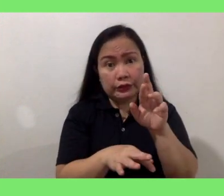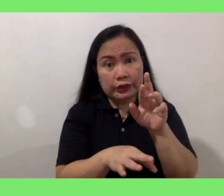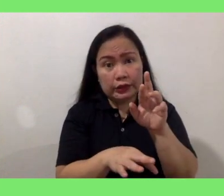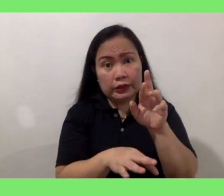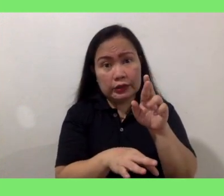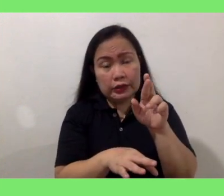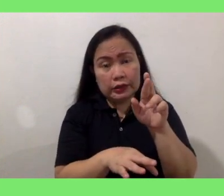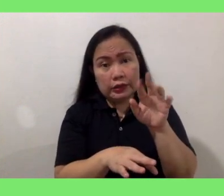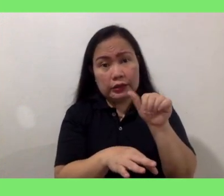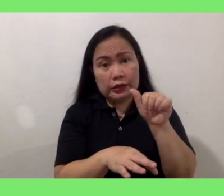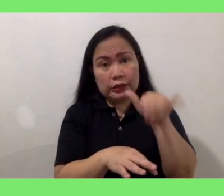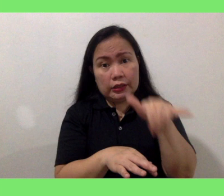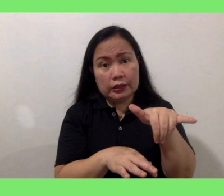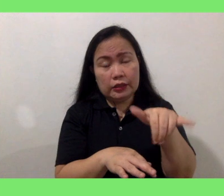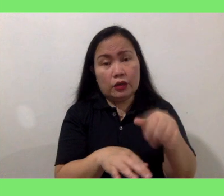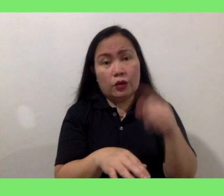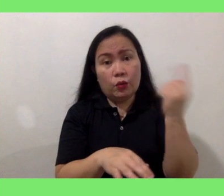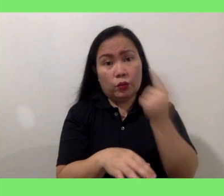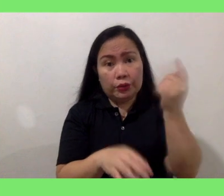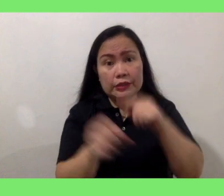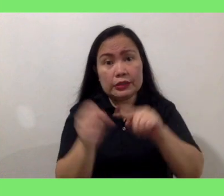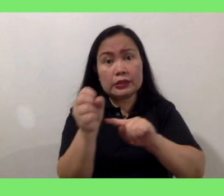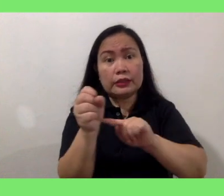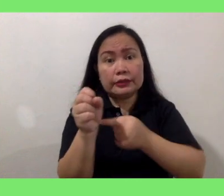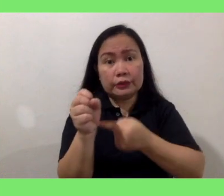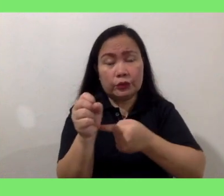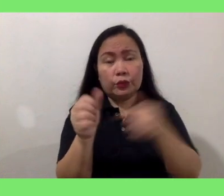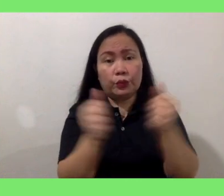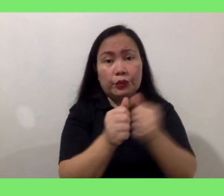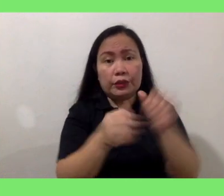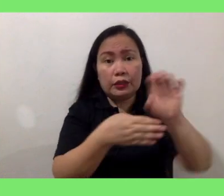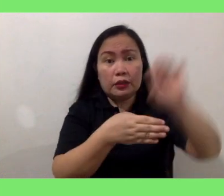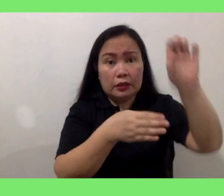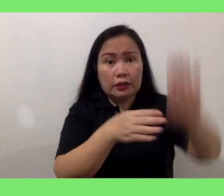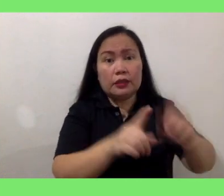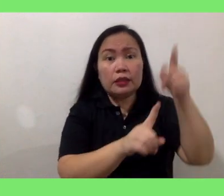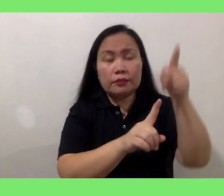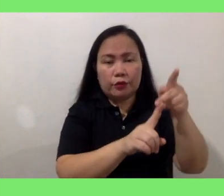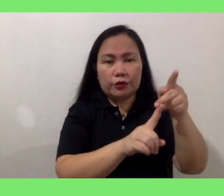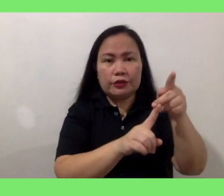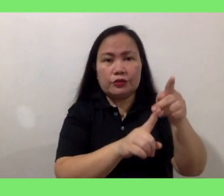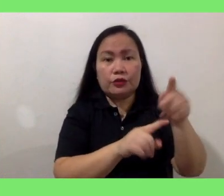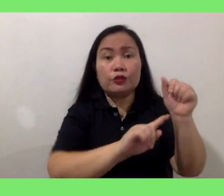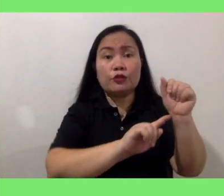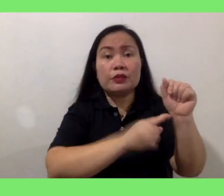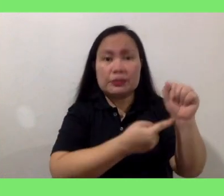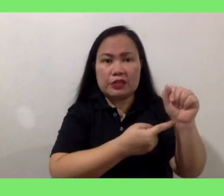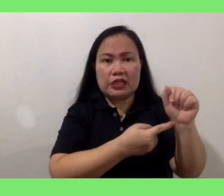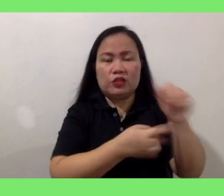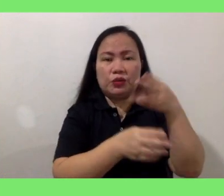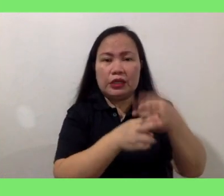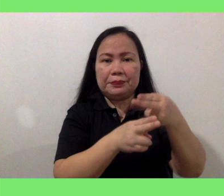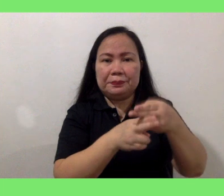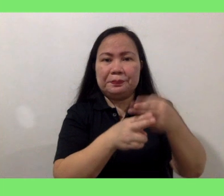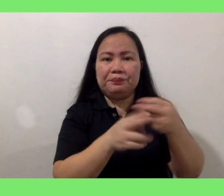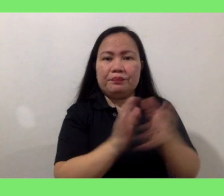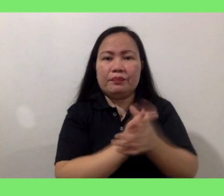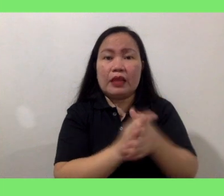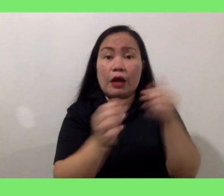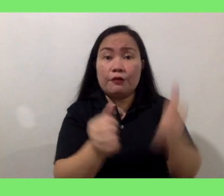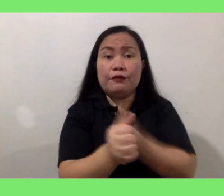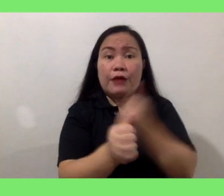po tayong magsisimula sa endpoint. So, kung ano yung endpoint niya, dun po dapat tayo